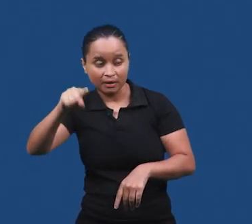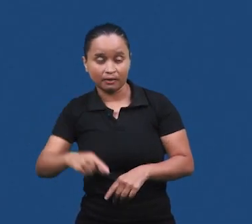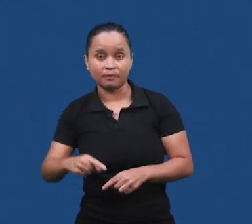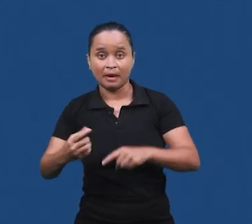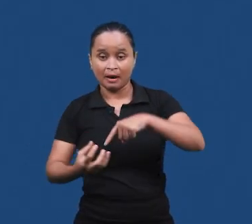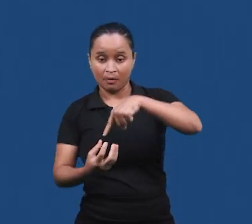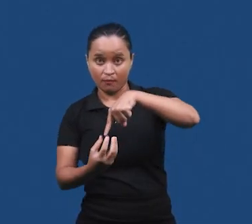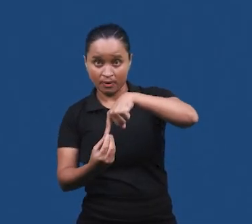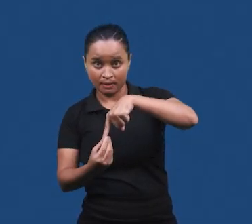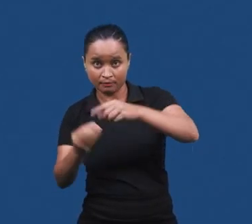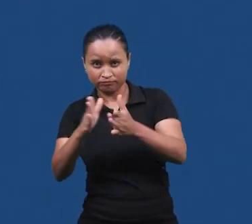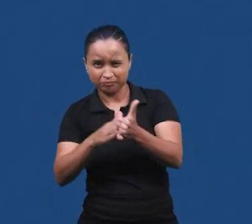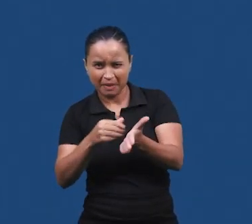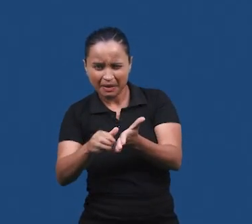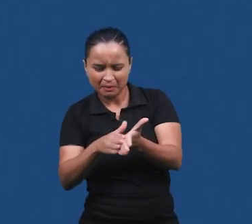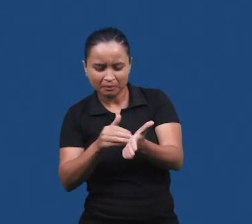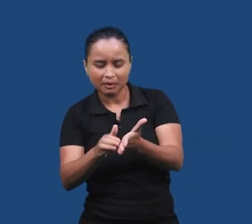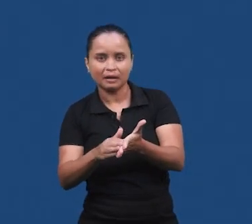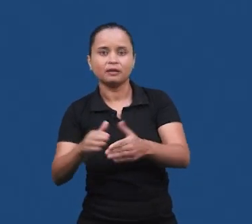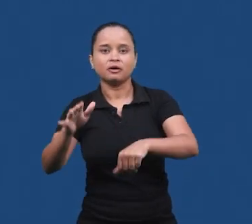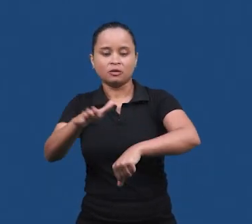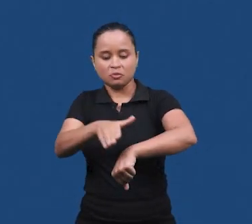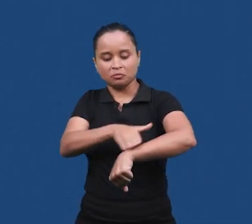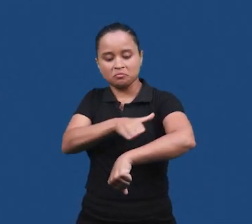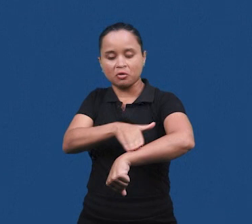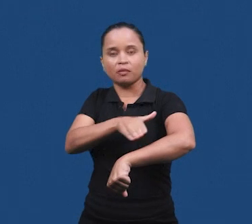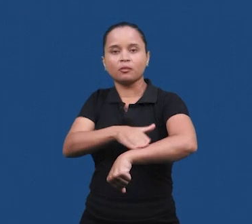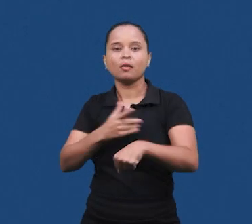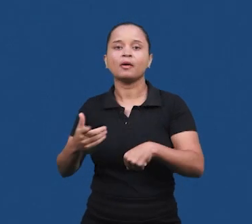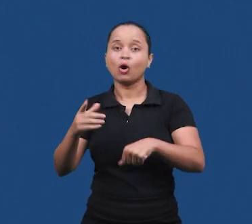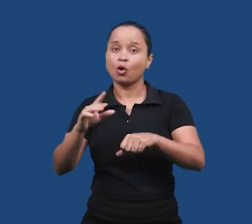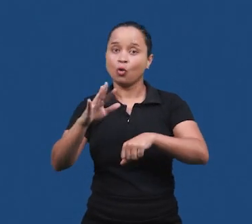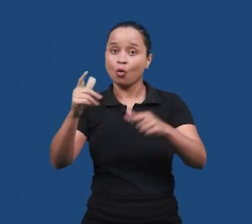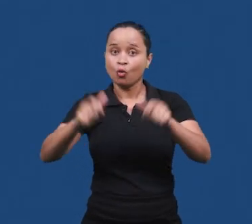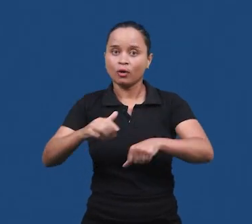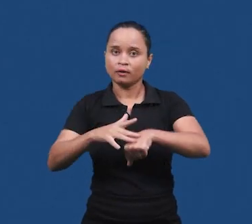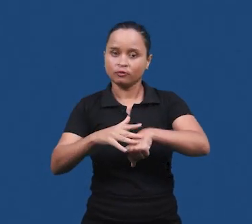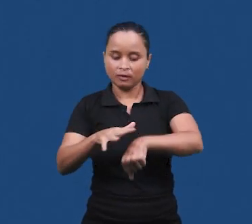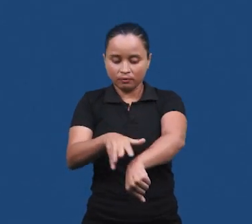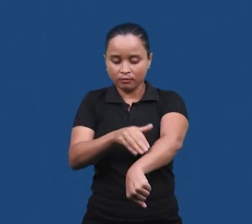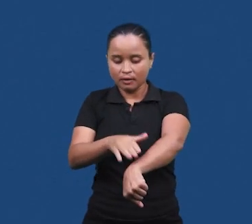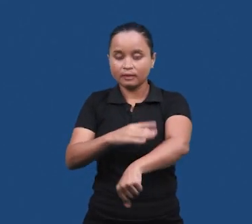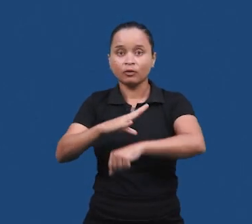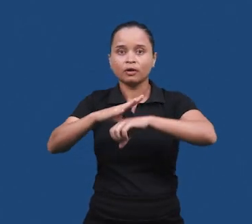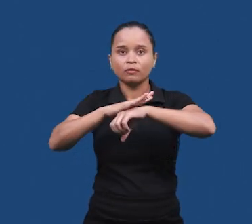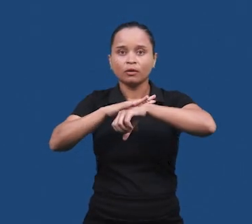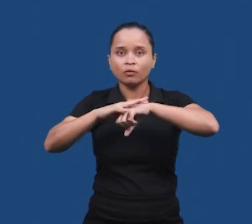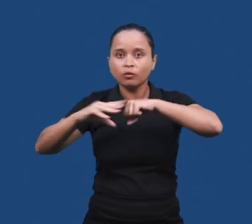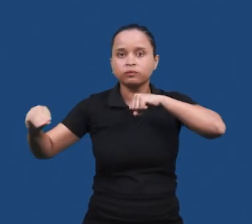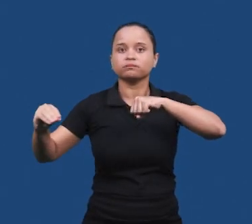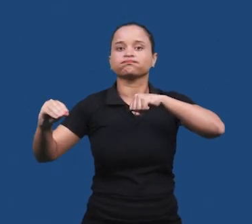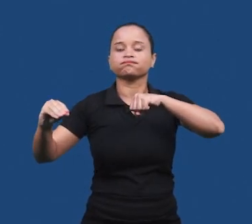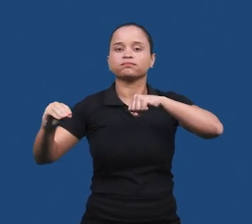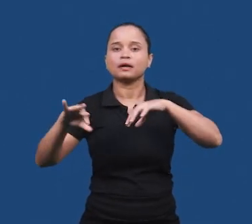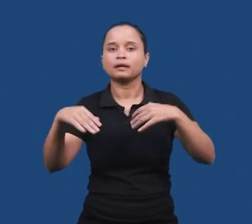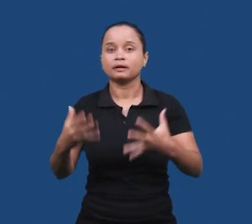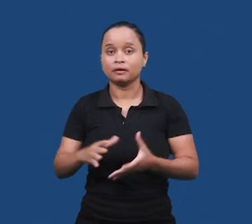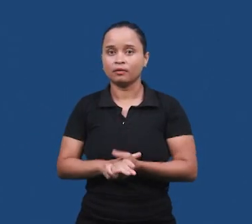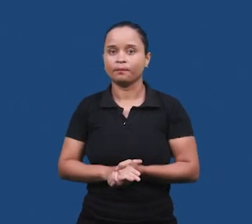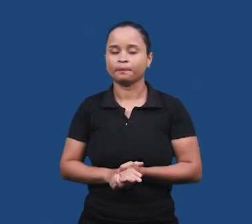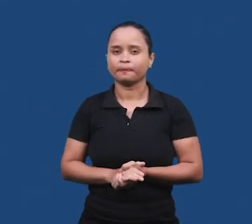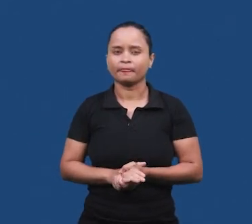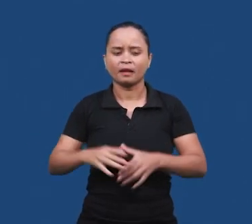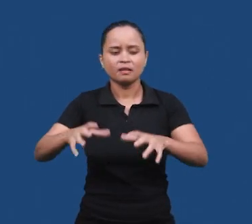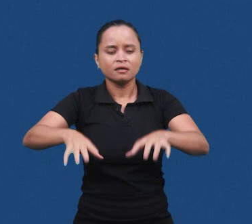prends une pâte de figue, et on l'a pris. Il l'a mis sur la blessure, il l'a guéri. Ézéchias a dit